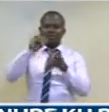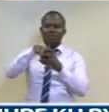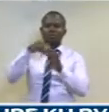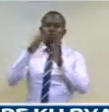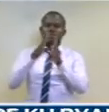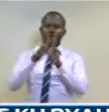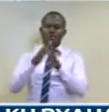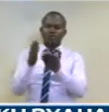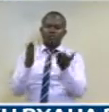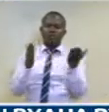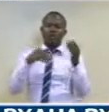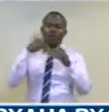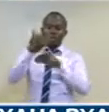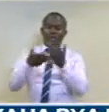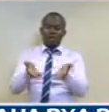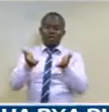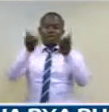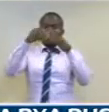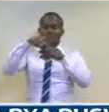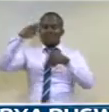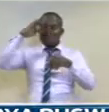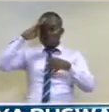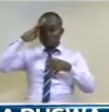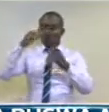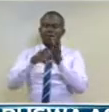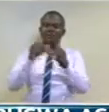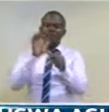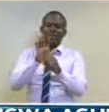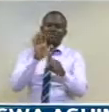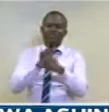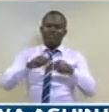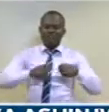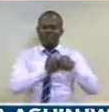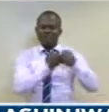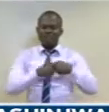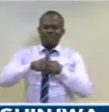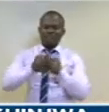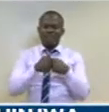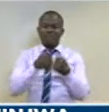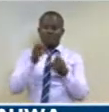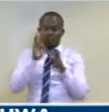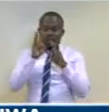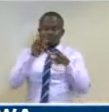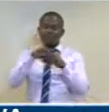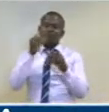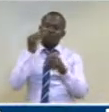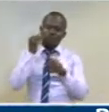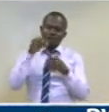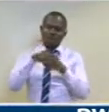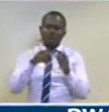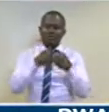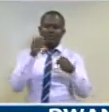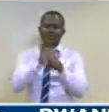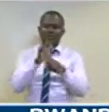midugudu bikazamuka bikajya muri polisi ibibazo cyane cyane by'amakimbirane urabona mu ngo haba amakimbirane